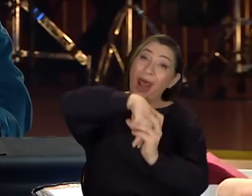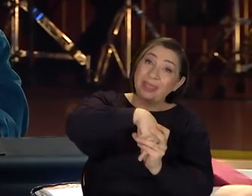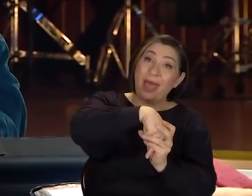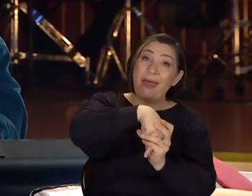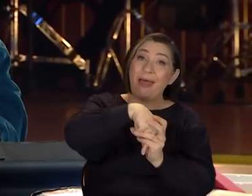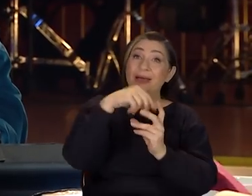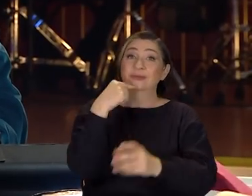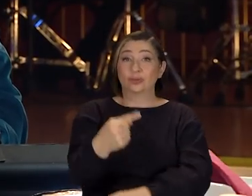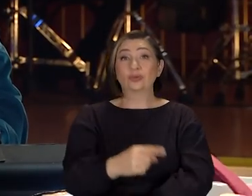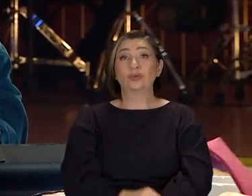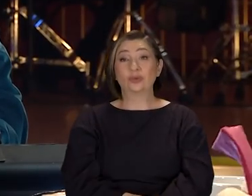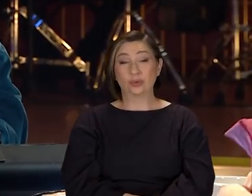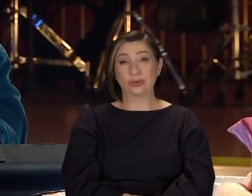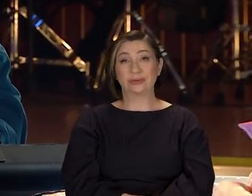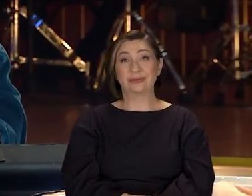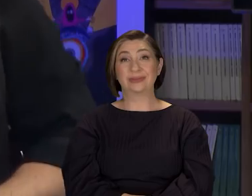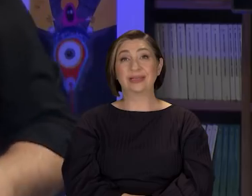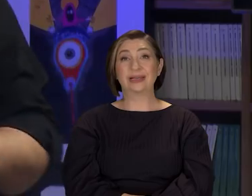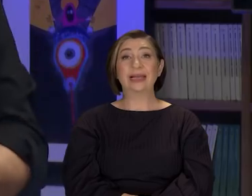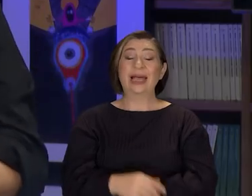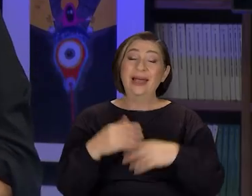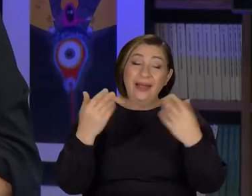arada diyorsunuz ona. Yani...